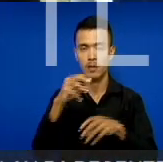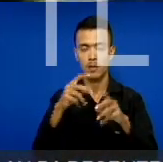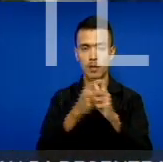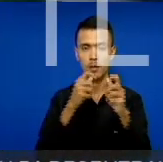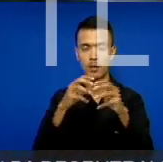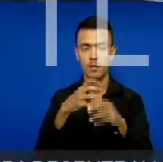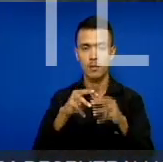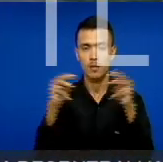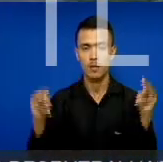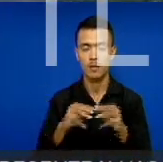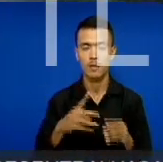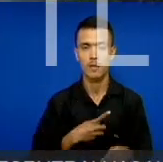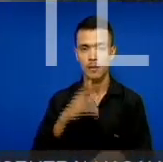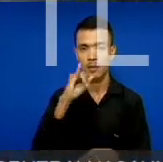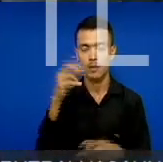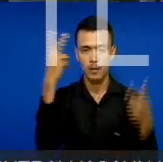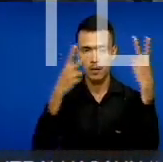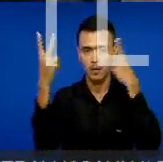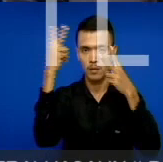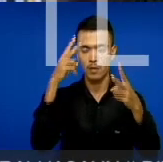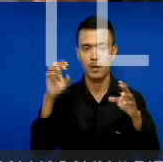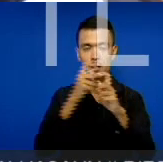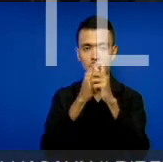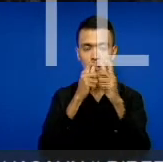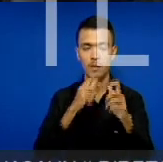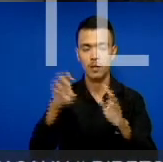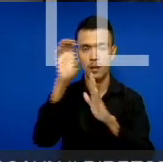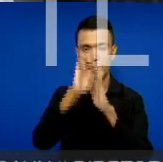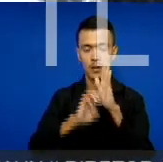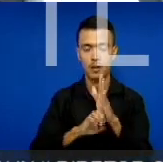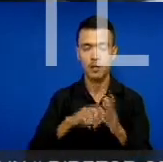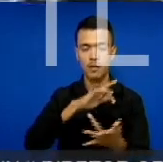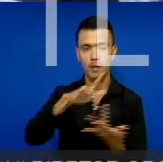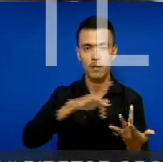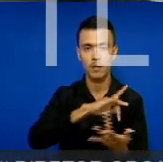dili. Halau pasar vista ba transporte estado nebe halau circulação e fim de